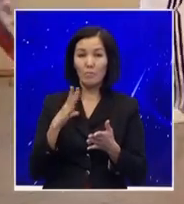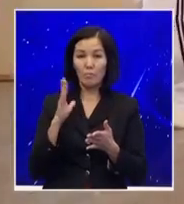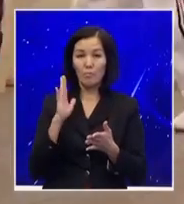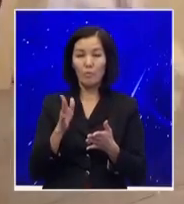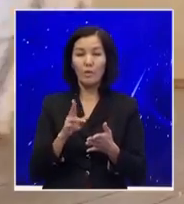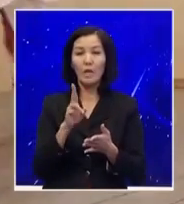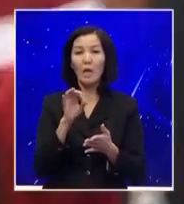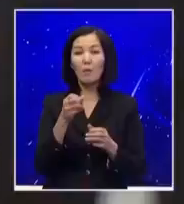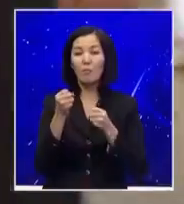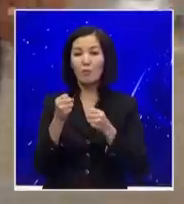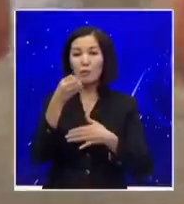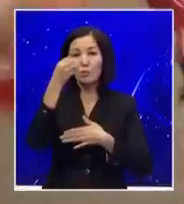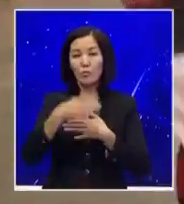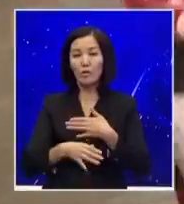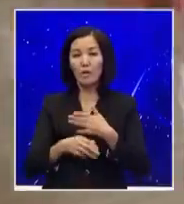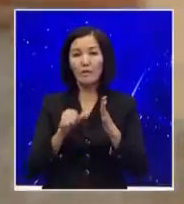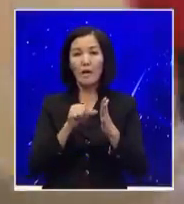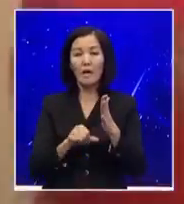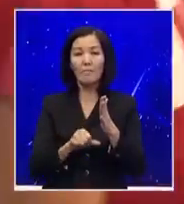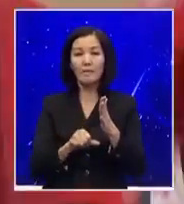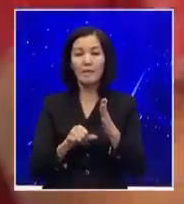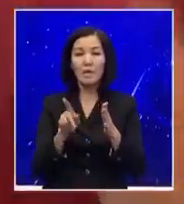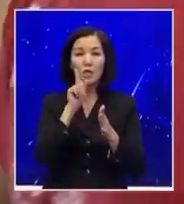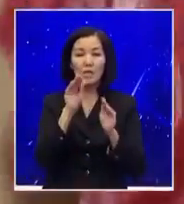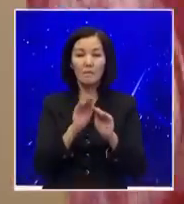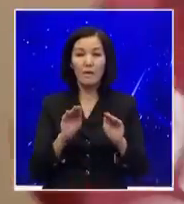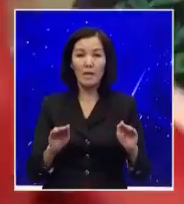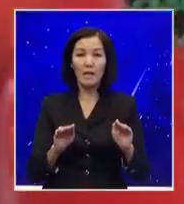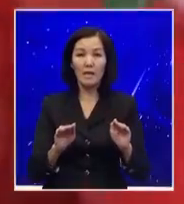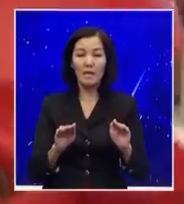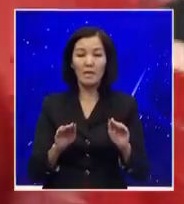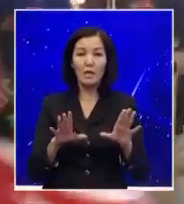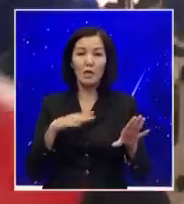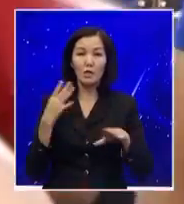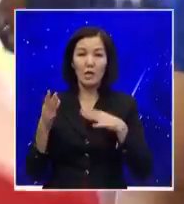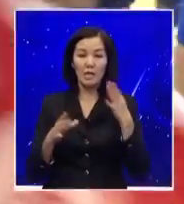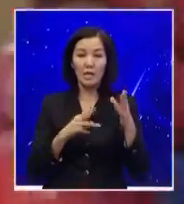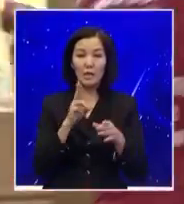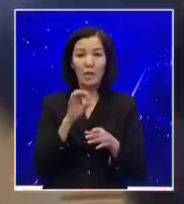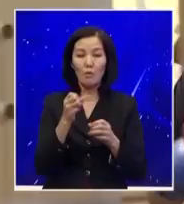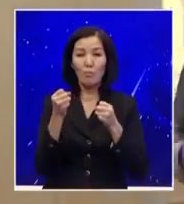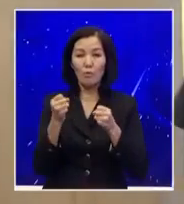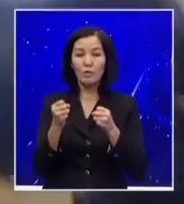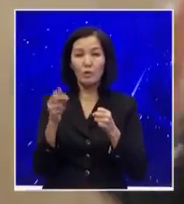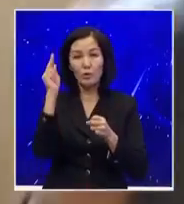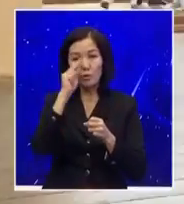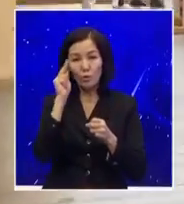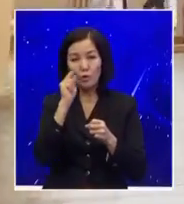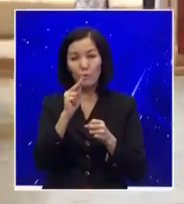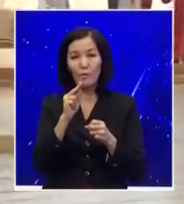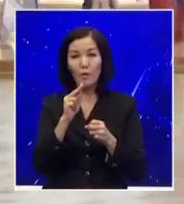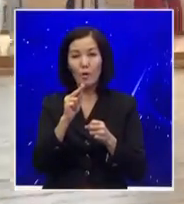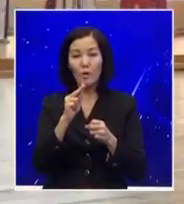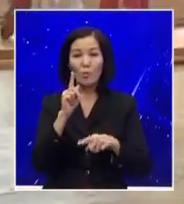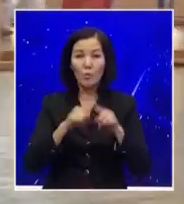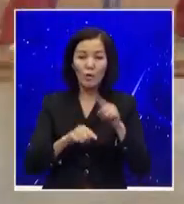Текелдегі кикбоксинг орталығында 60 жас өрен жекпе-жек өнерімен тұрақты түрде айналысады. Олар кикбоксинг спортын меңгеріп қана қоймай, отанын